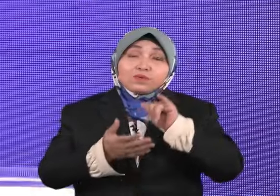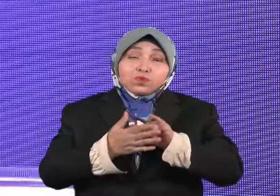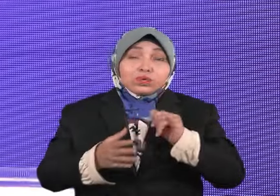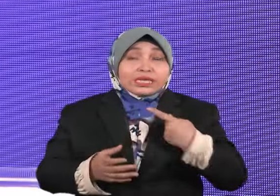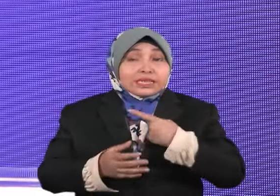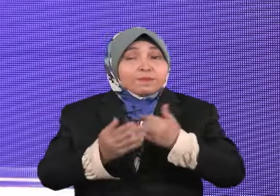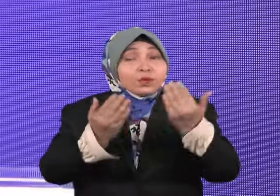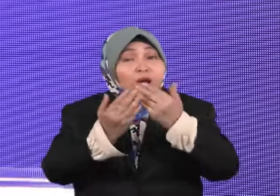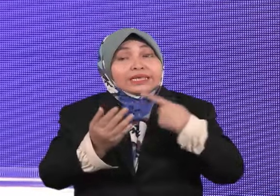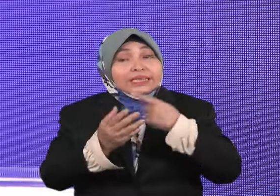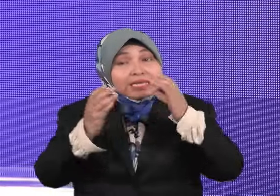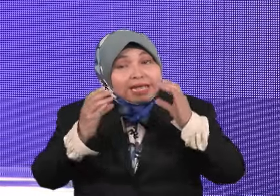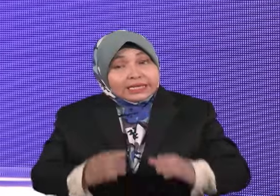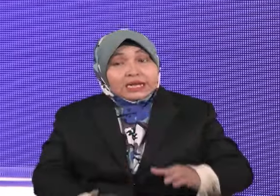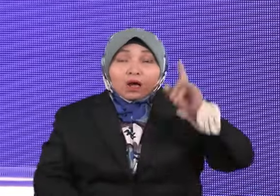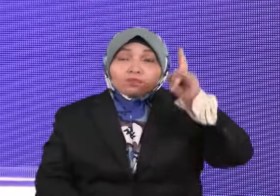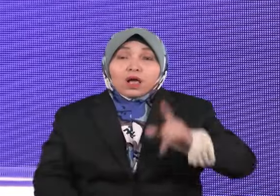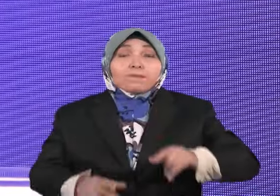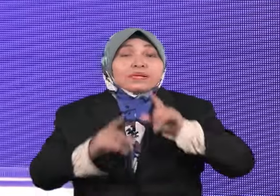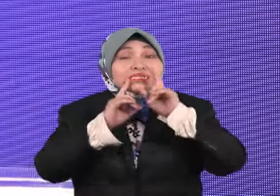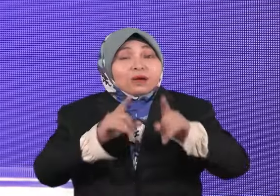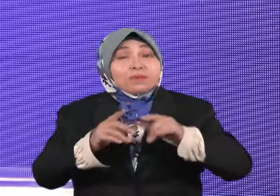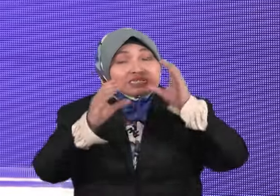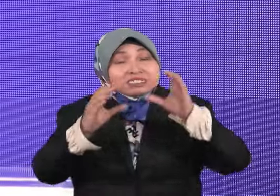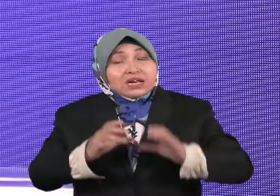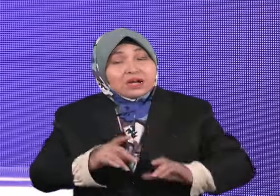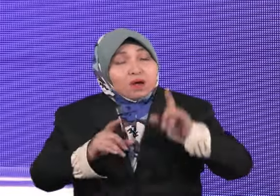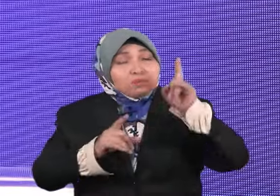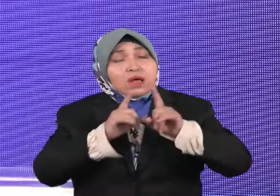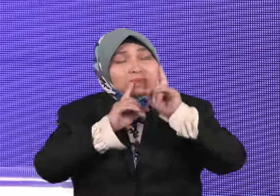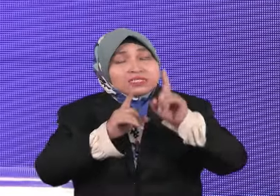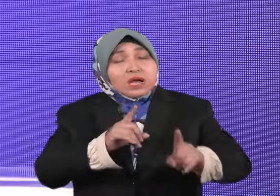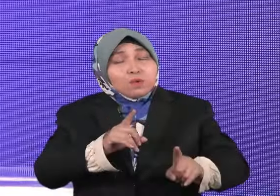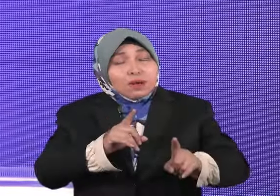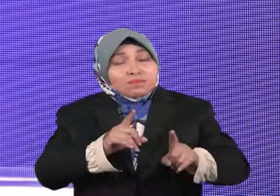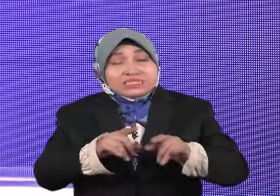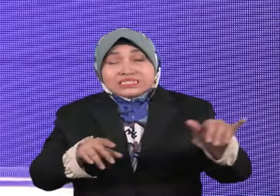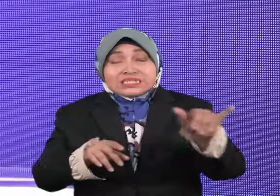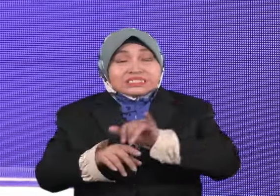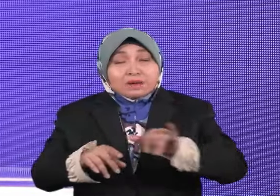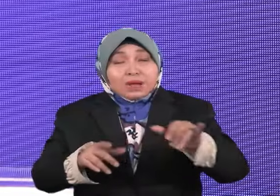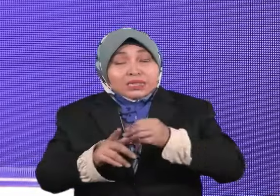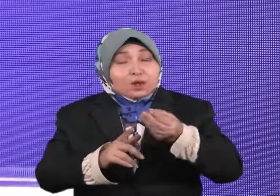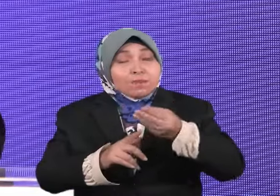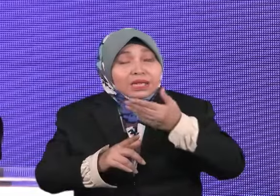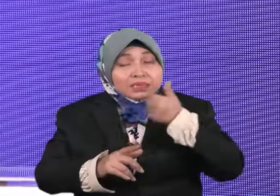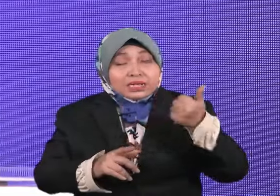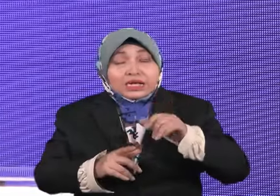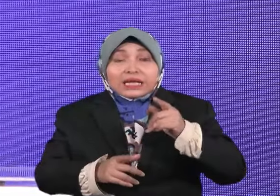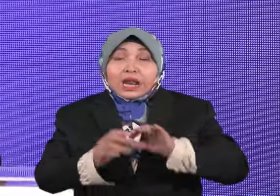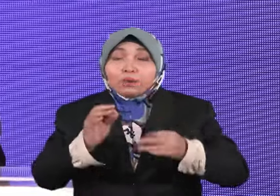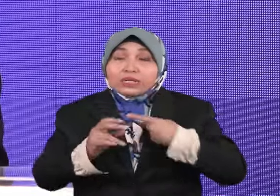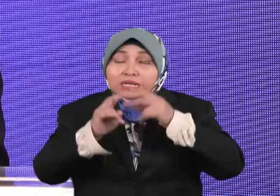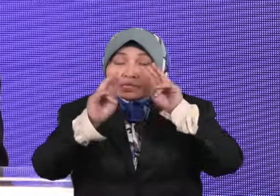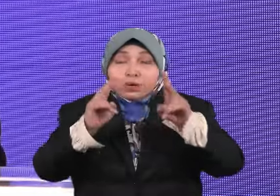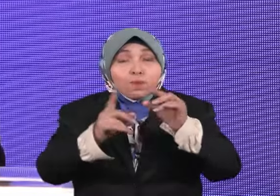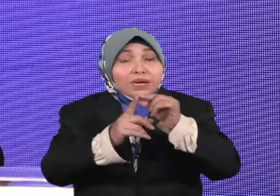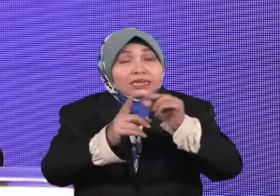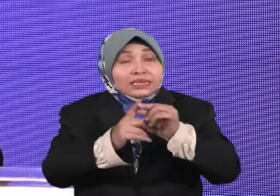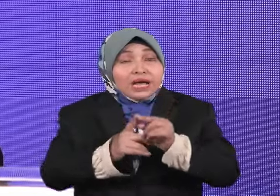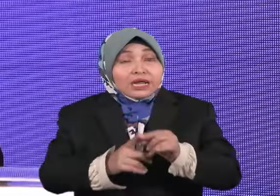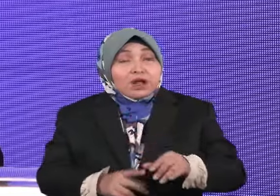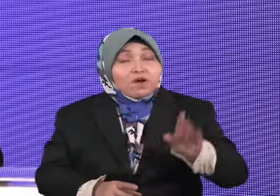berdoa, kita yakin Allah menjawab dan cara Allah menjawab itu sama baik ataupun lebih baik. Dan bila kita lihat perkataan fa'inni